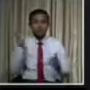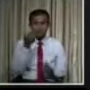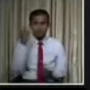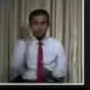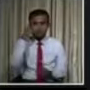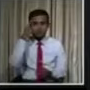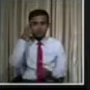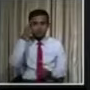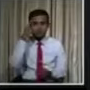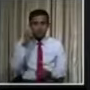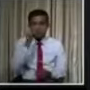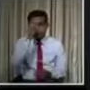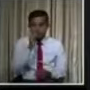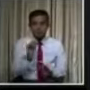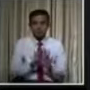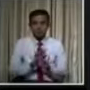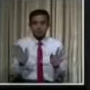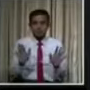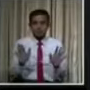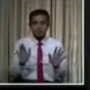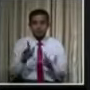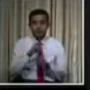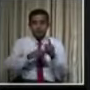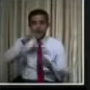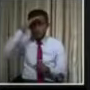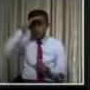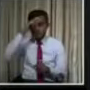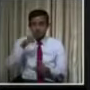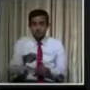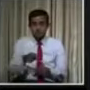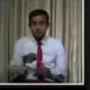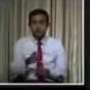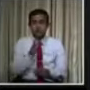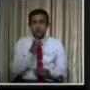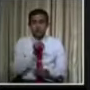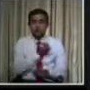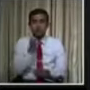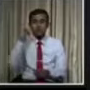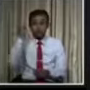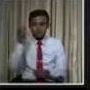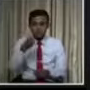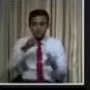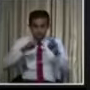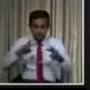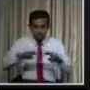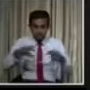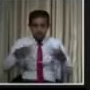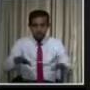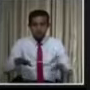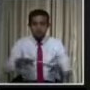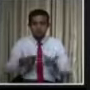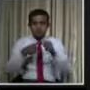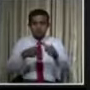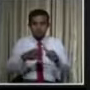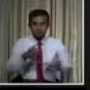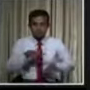දන්නවා ඉතින් මේක අපි හොරෙන් කරපු එකක් නෙමෙයි ගරු කතානායකතුමනි මේක අධිකරණ වෛද්‍ය නිලධාරී මේක පරීක්ෂණය කළා දැන් මේකට උත්තර දෙන්න